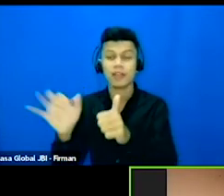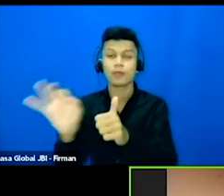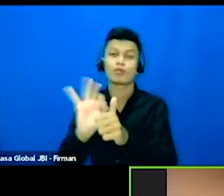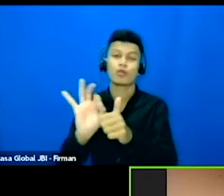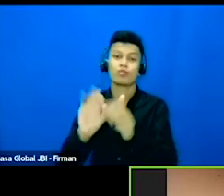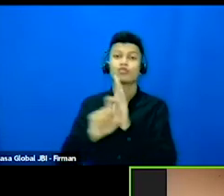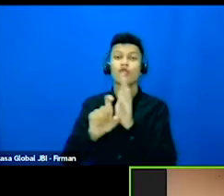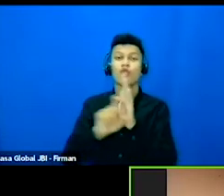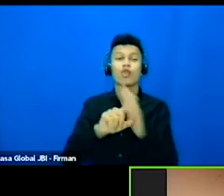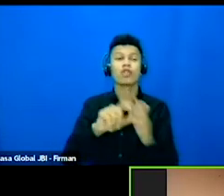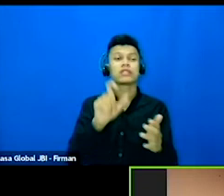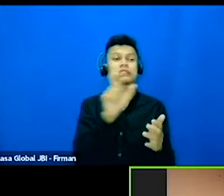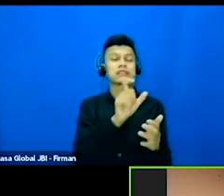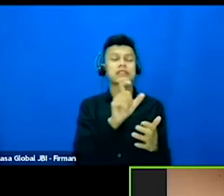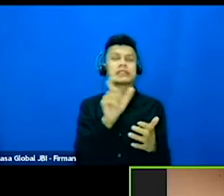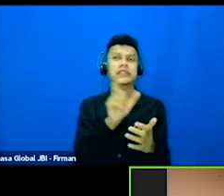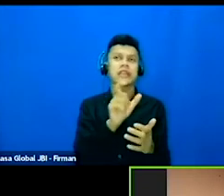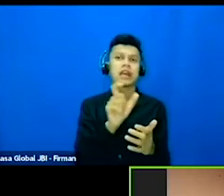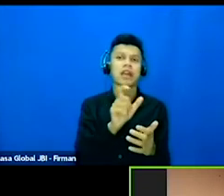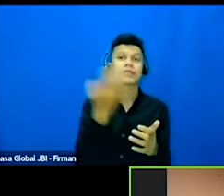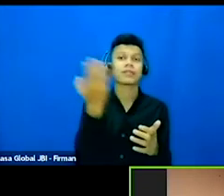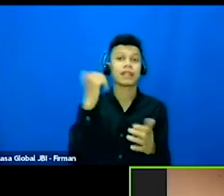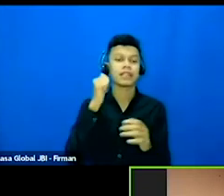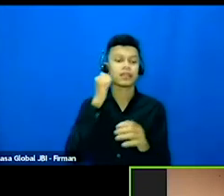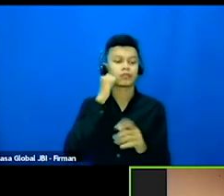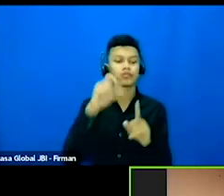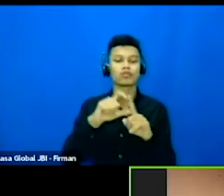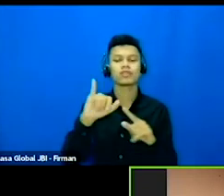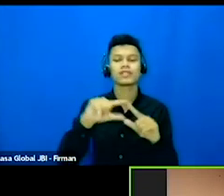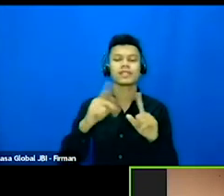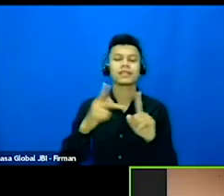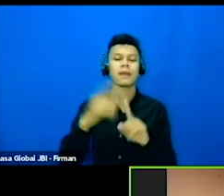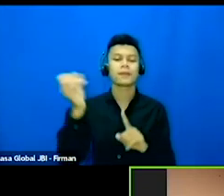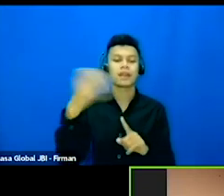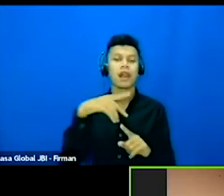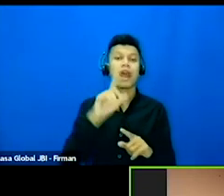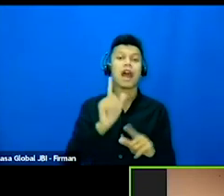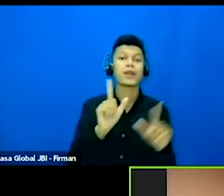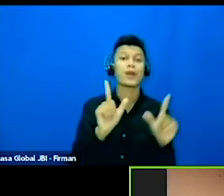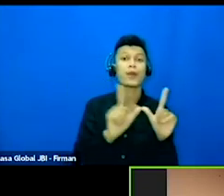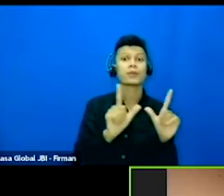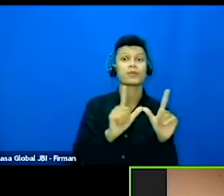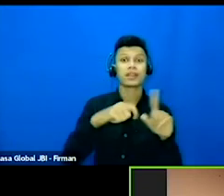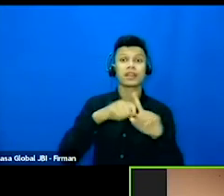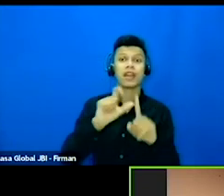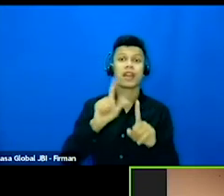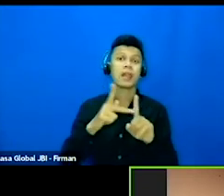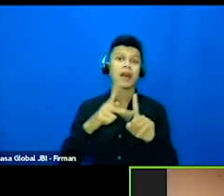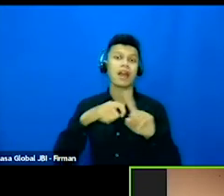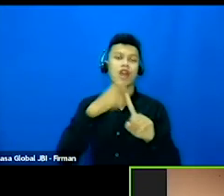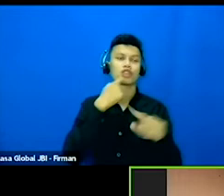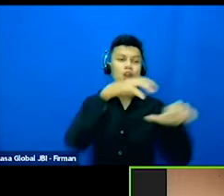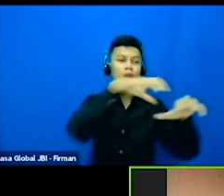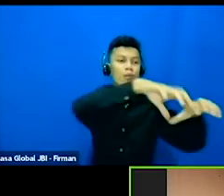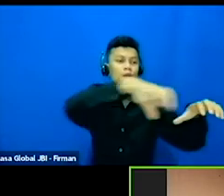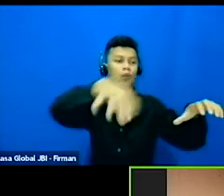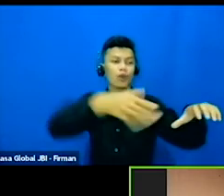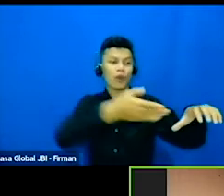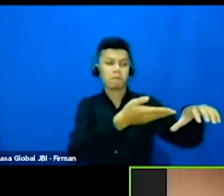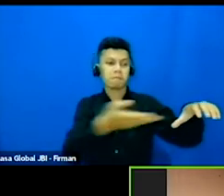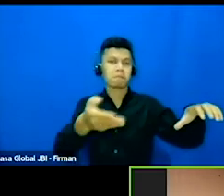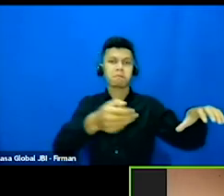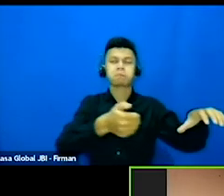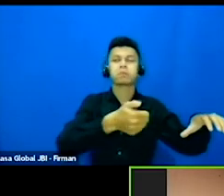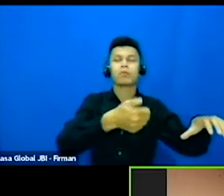cara-cara memilih banyak tadi Bu Dia sudah sampaikan ada websitenya klh kami saja terkait produk-produk yang sudah